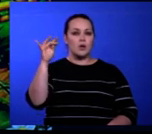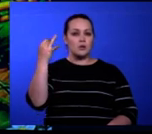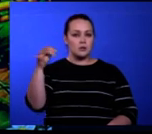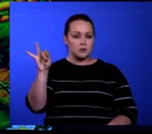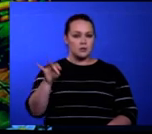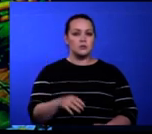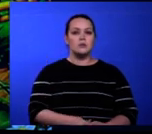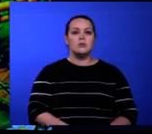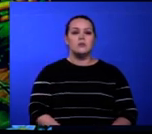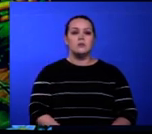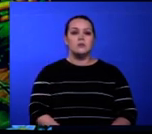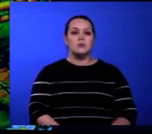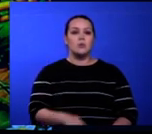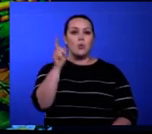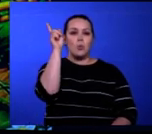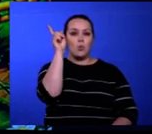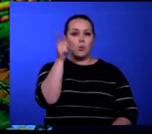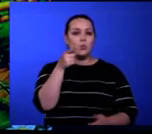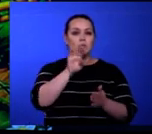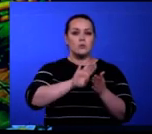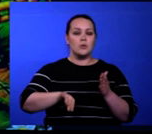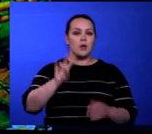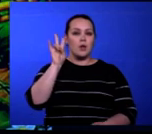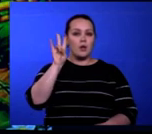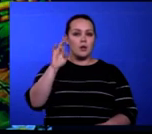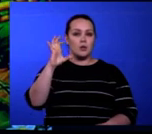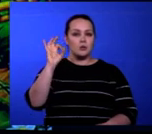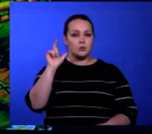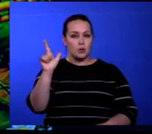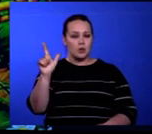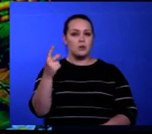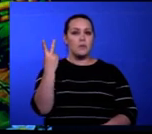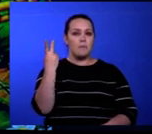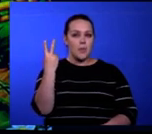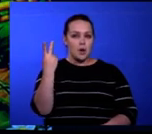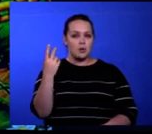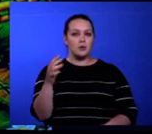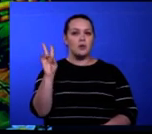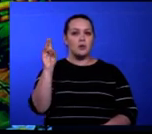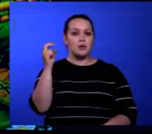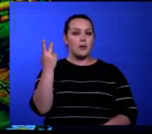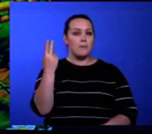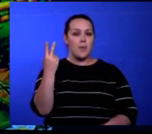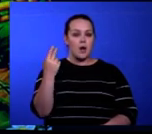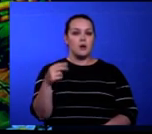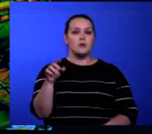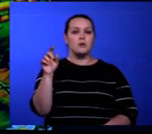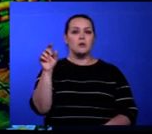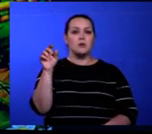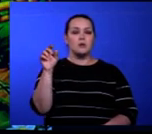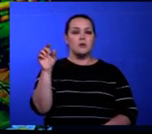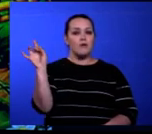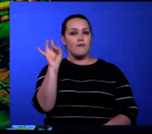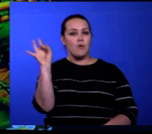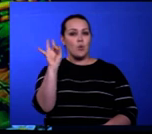не поставили знак ударения. N – согласный, парн, непарный, звонкий,